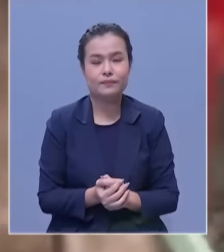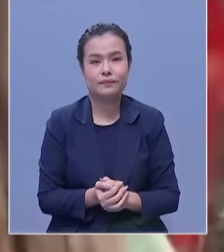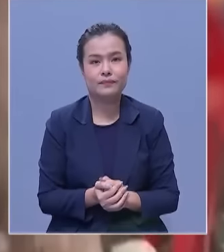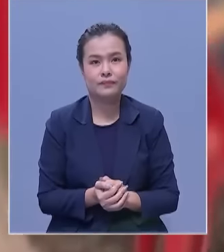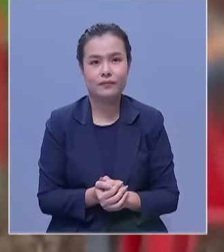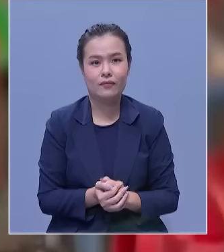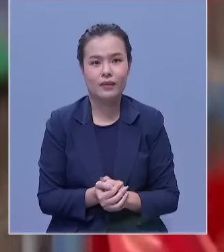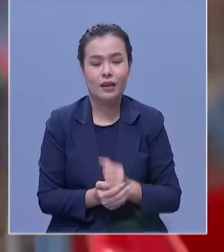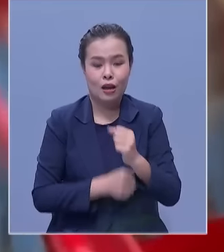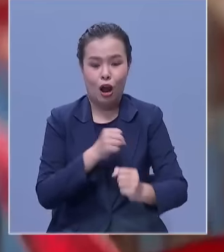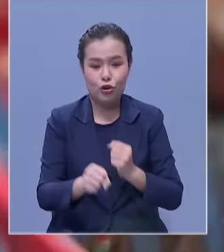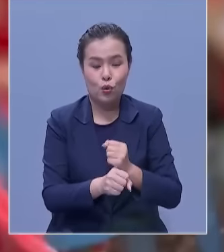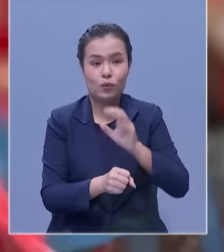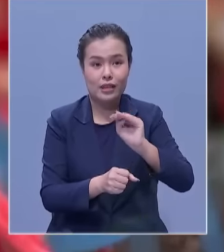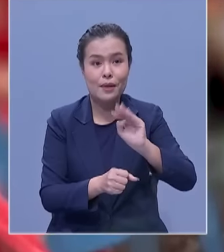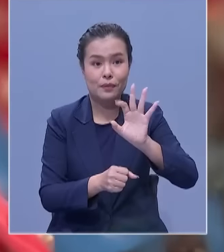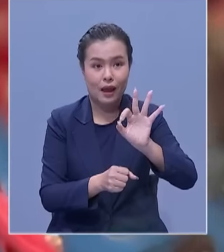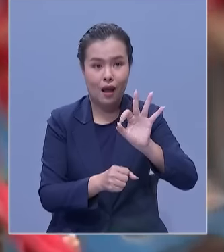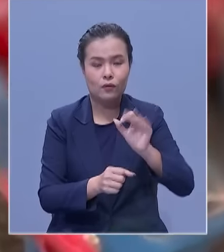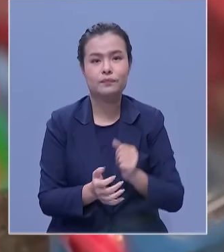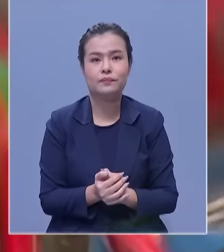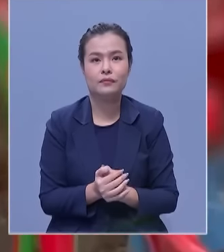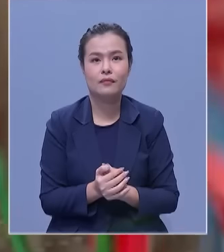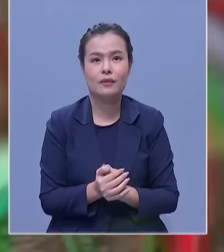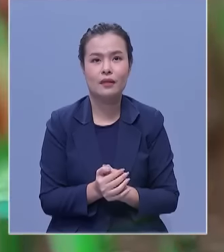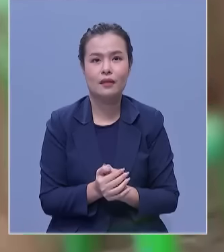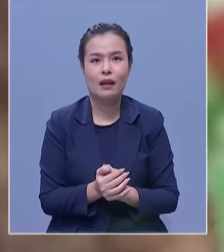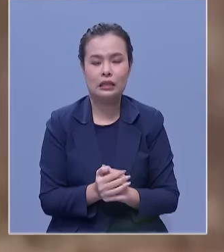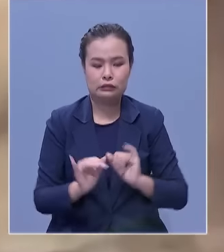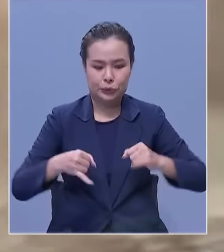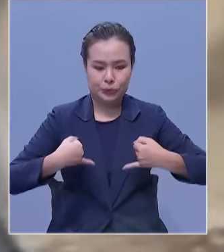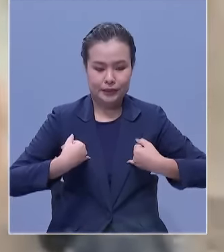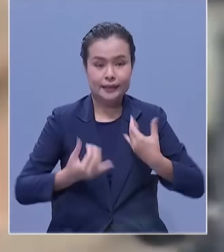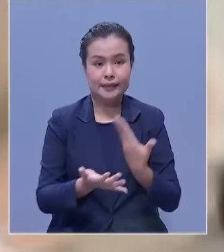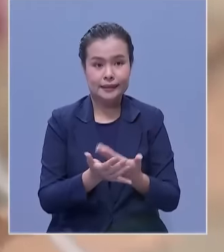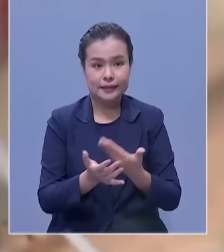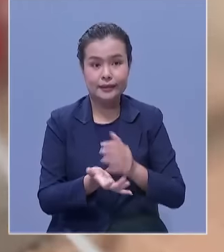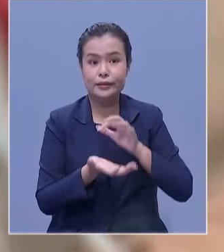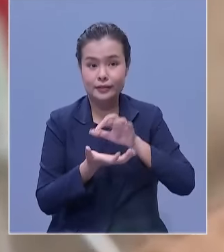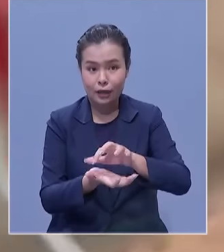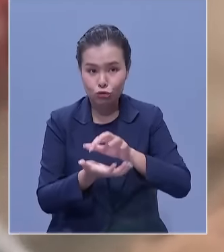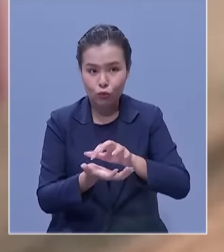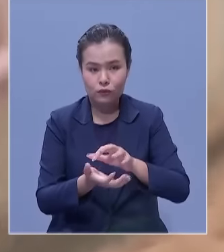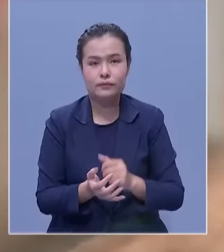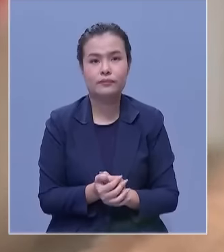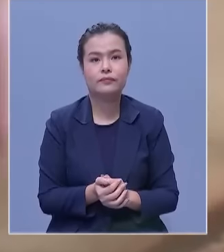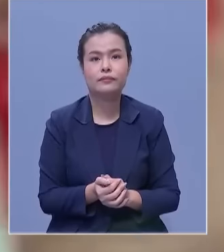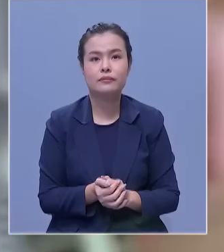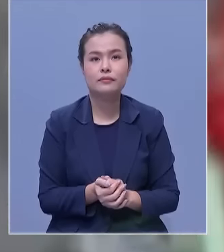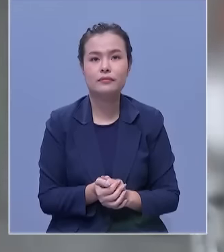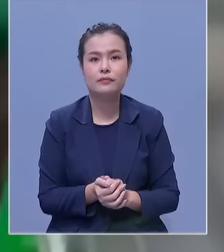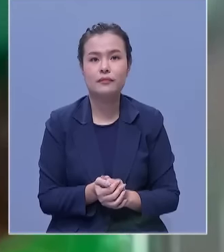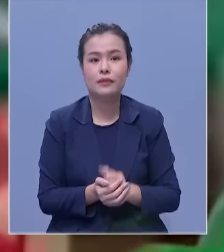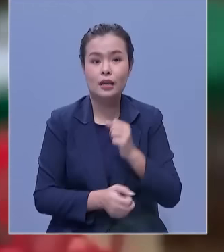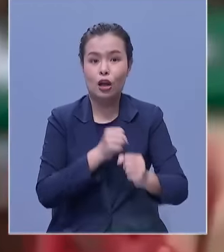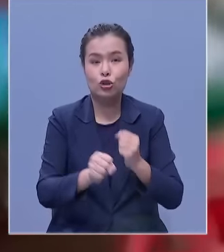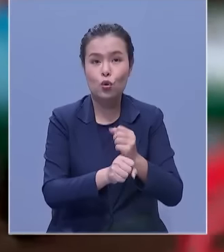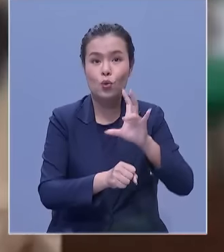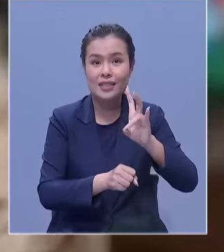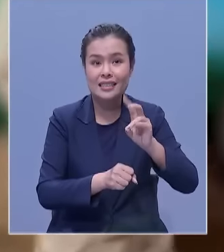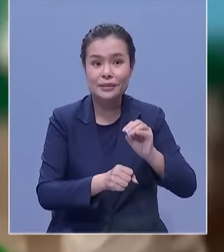ราภักดิ์เนี่ยอายุ49ปีเป็นเจ้ามือบ่อนไฮโลส่วนคุณประภาพันธ์เนี่ยอายุ71